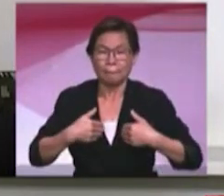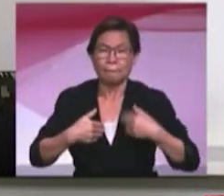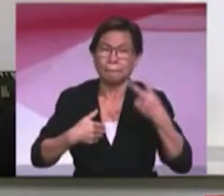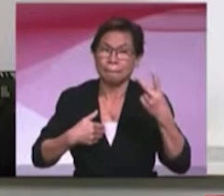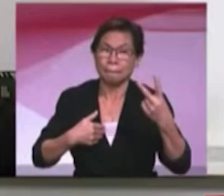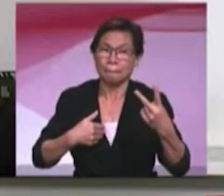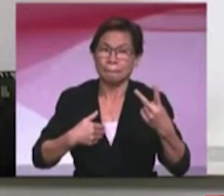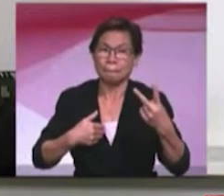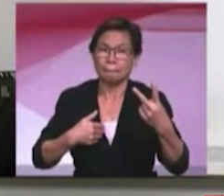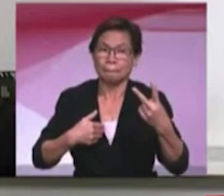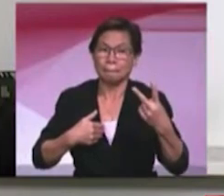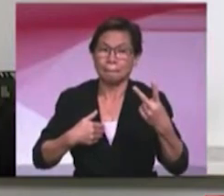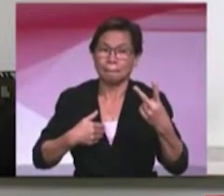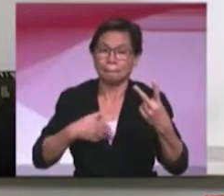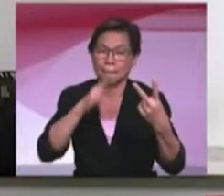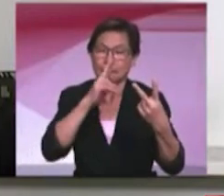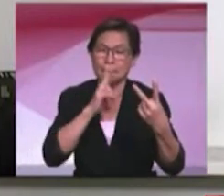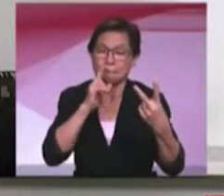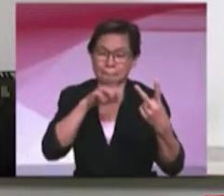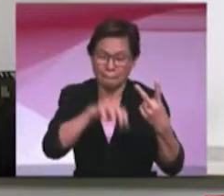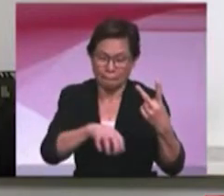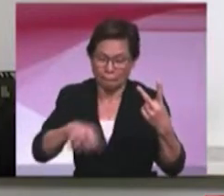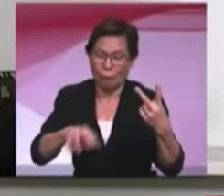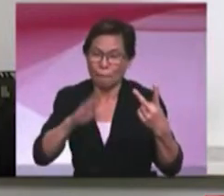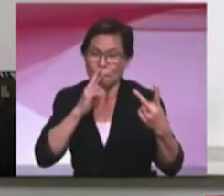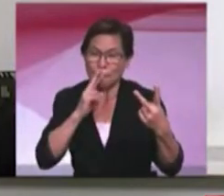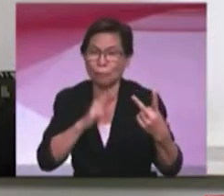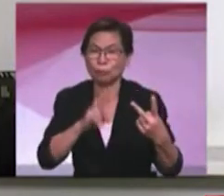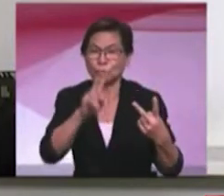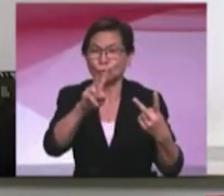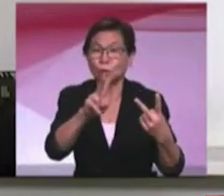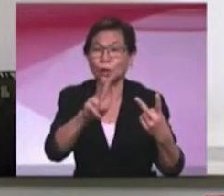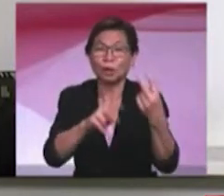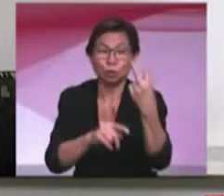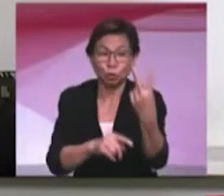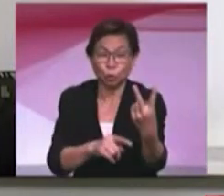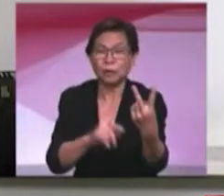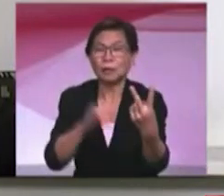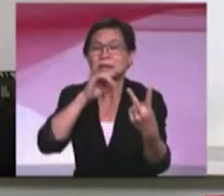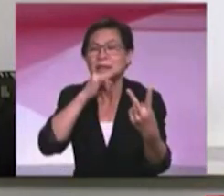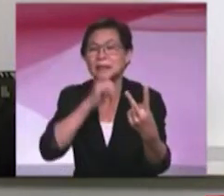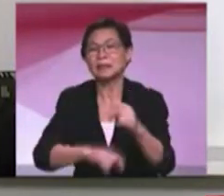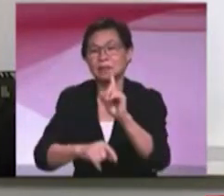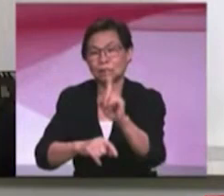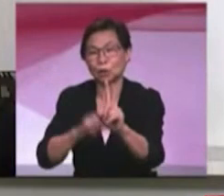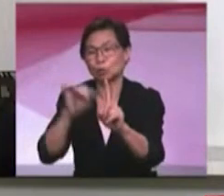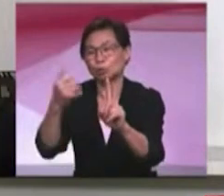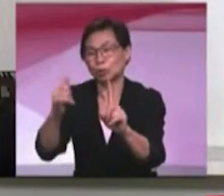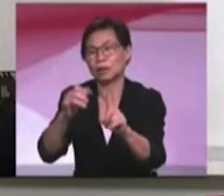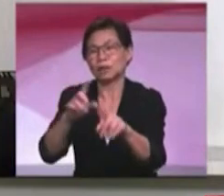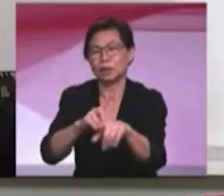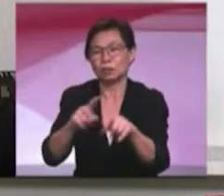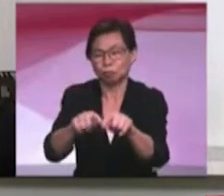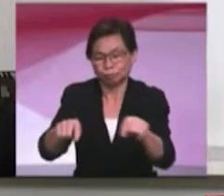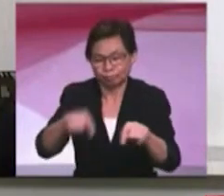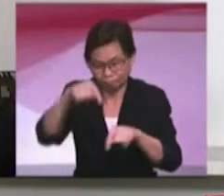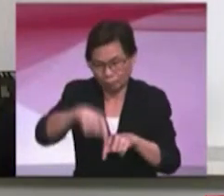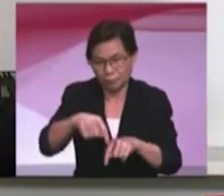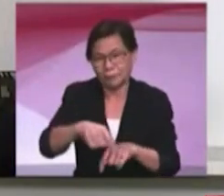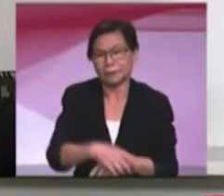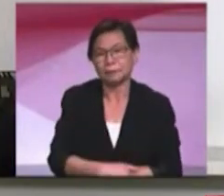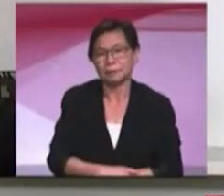terdapat 2 zon merah, 2 zon jingga dan 1 zon kuning di wilayah